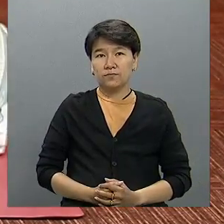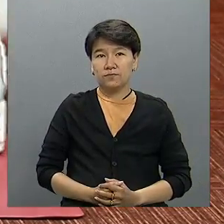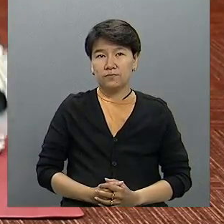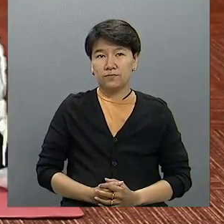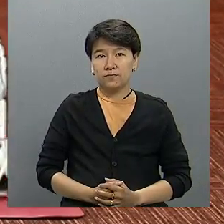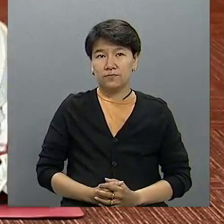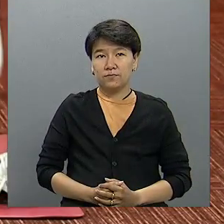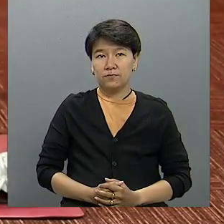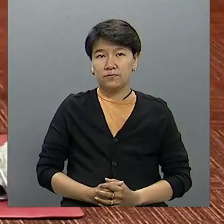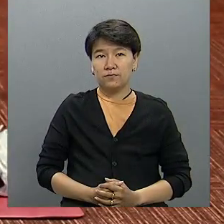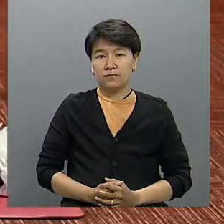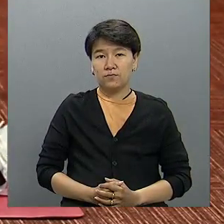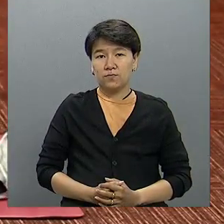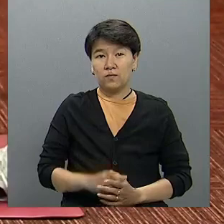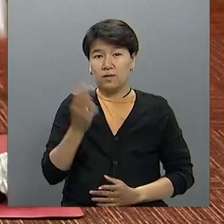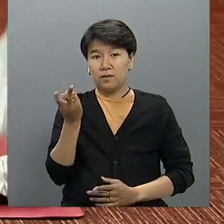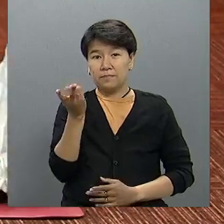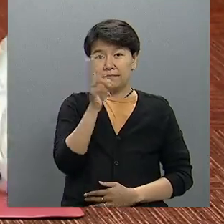ทำสลับกันซ้ายขวานะคะ